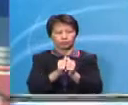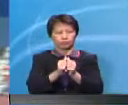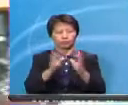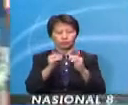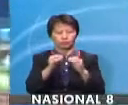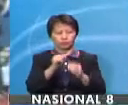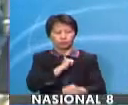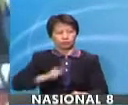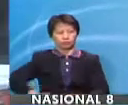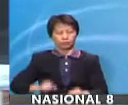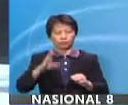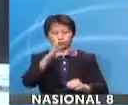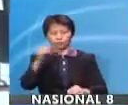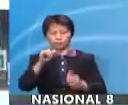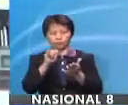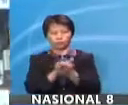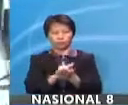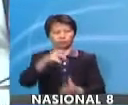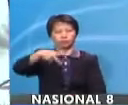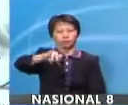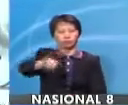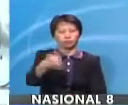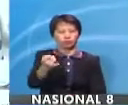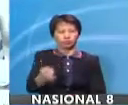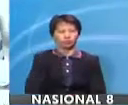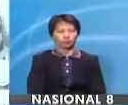mesyarat AG tahunan Syarikat itu di Petaling